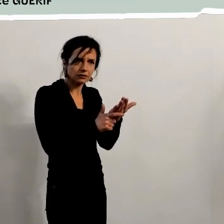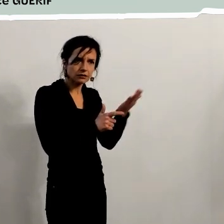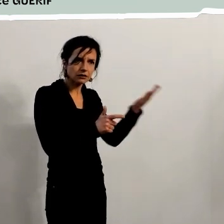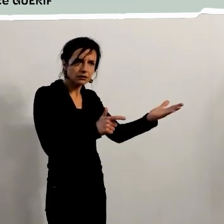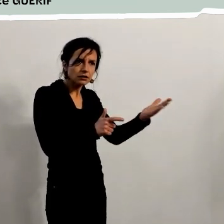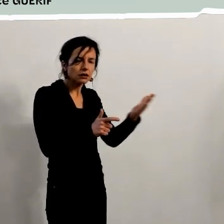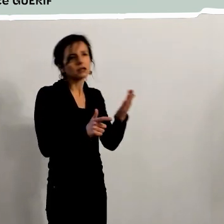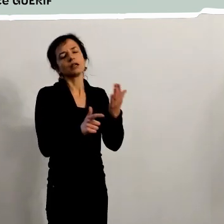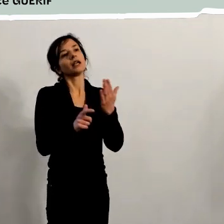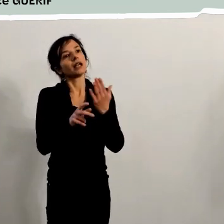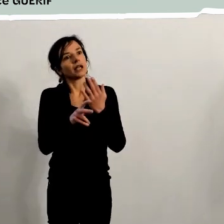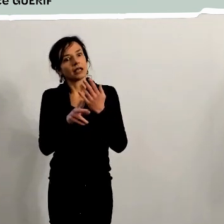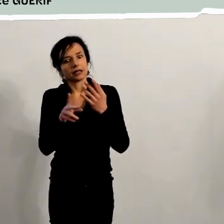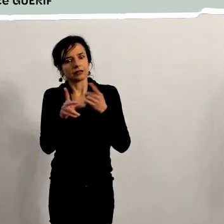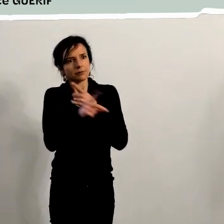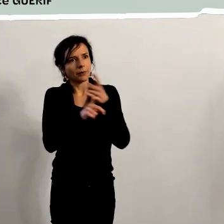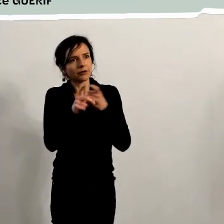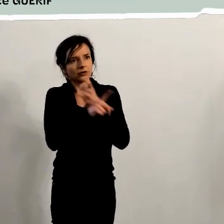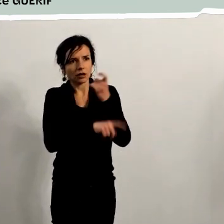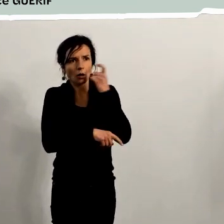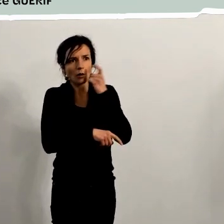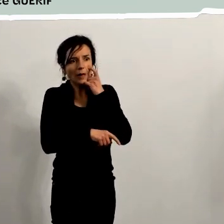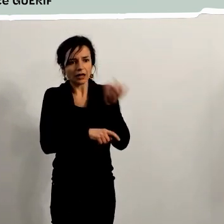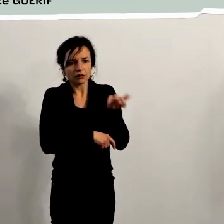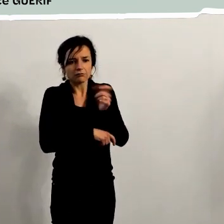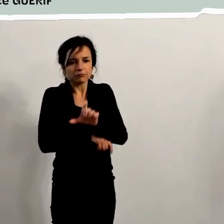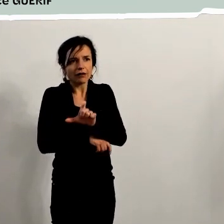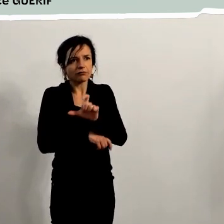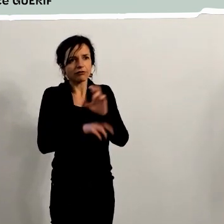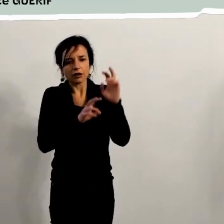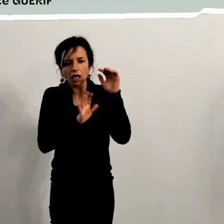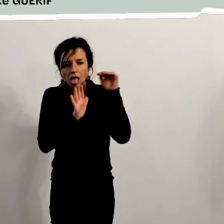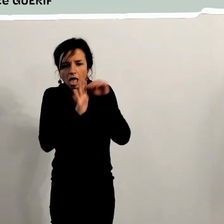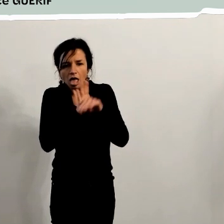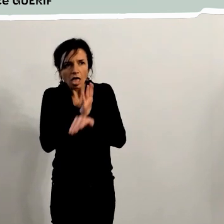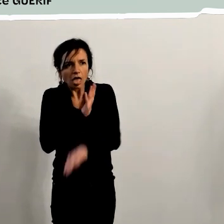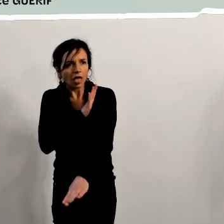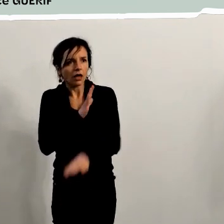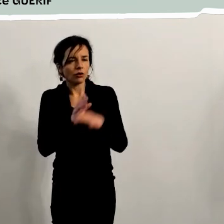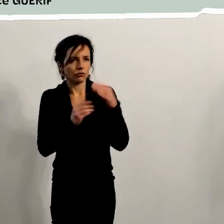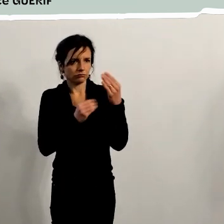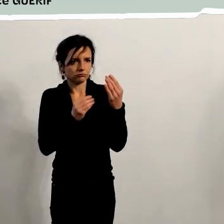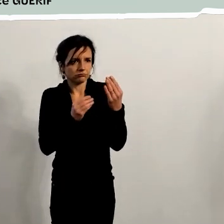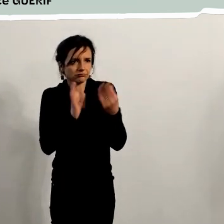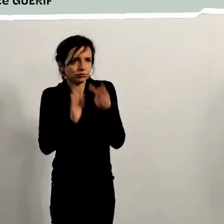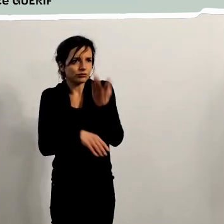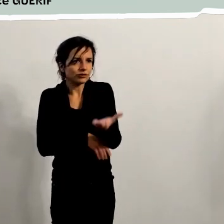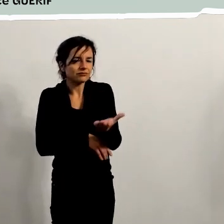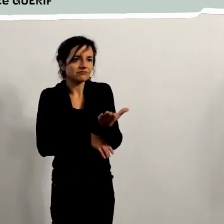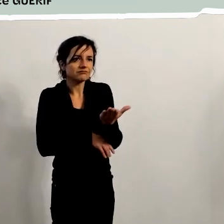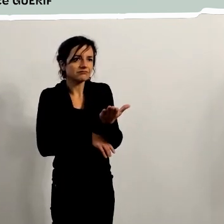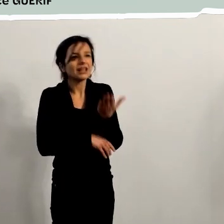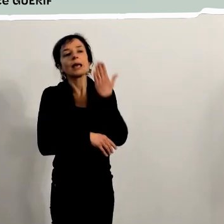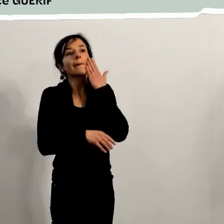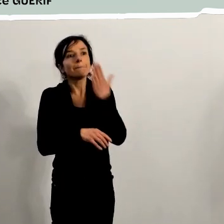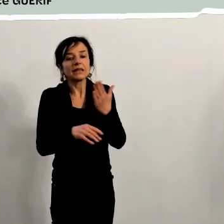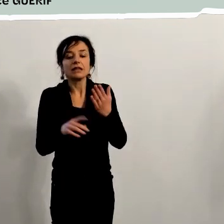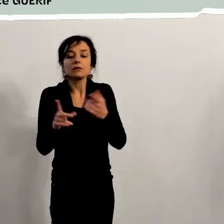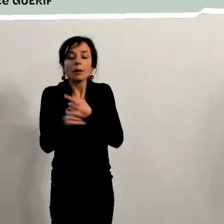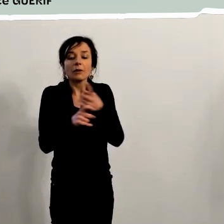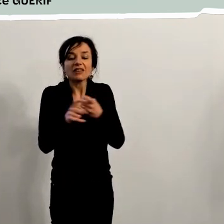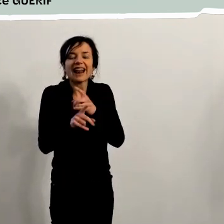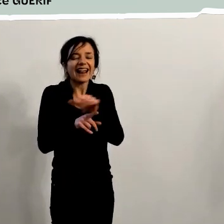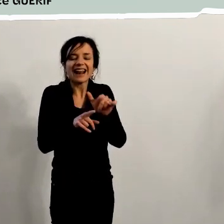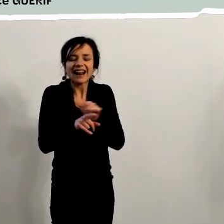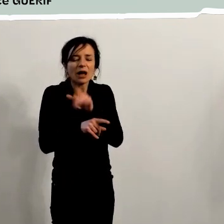de spermatozoïdes, d'avoir un nombre affecté, augmentait. Et le risque d'avoir des spermatozoïdes moins mobiles,